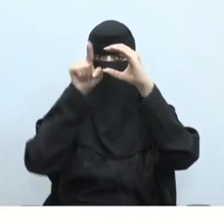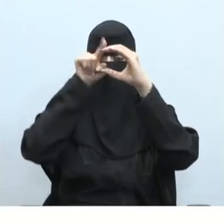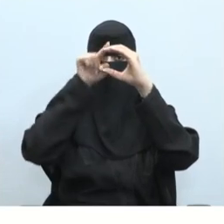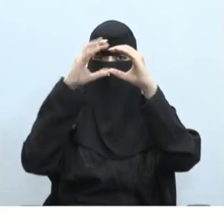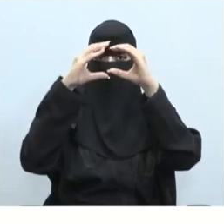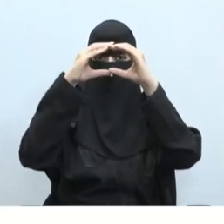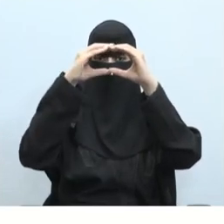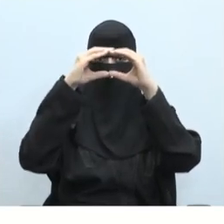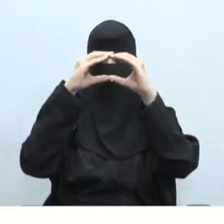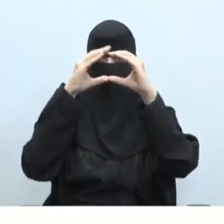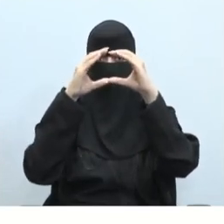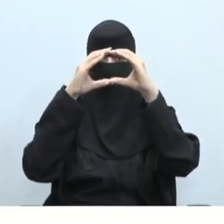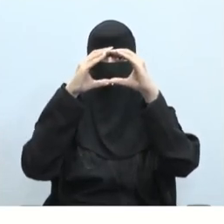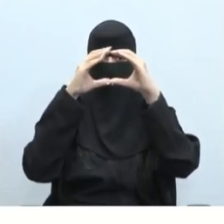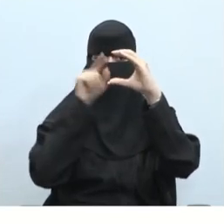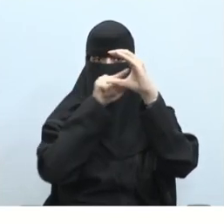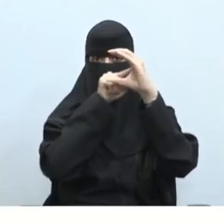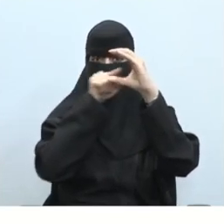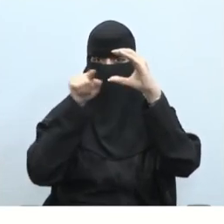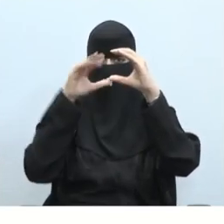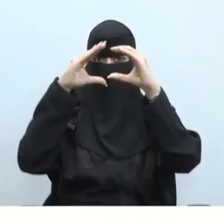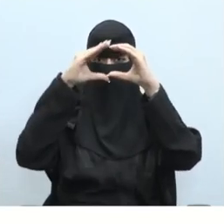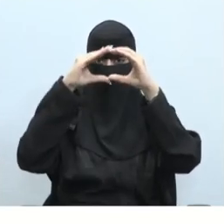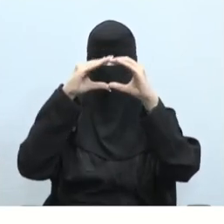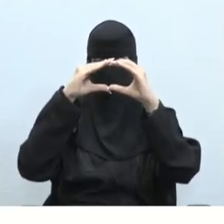منبعجه من خط الاستواء